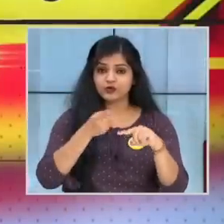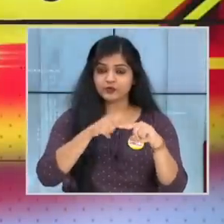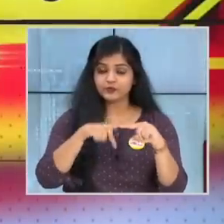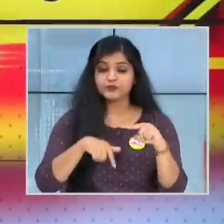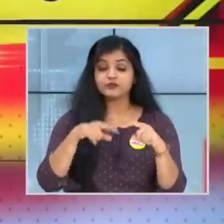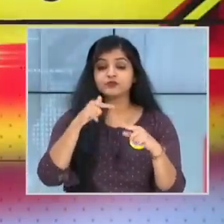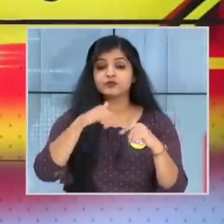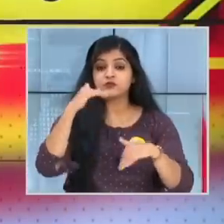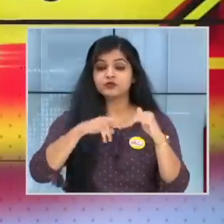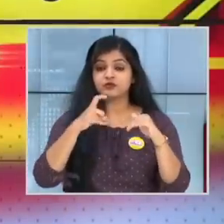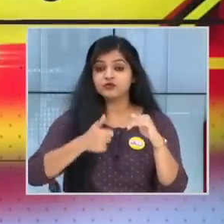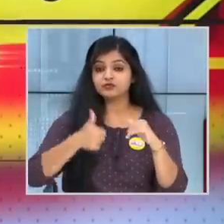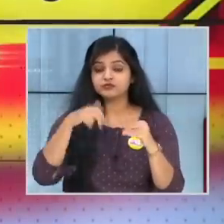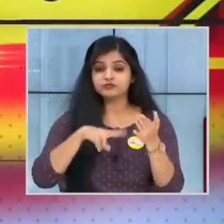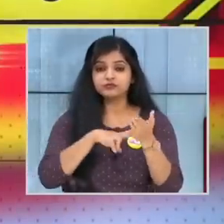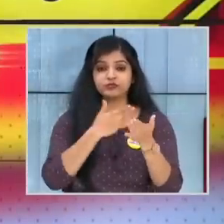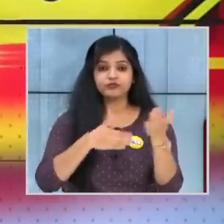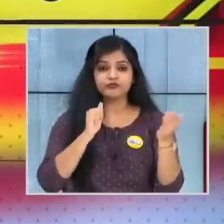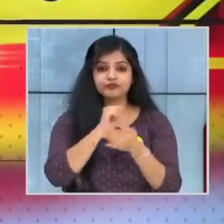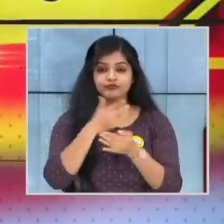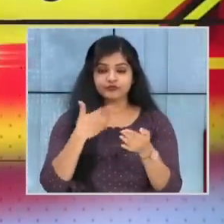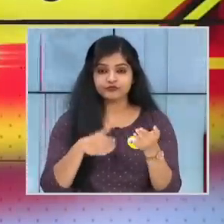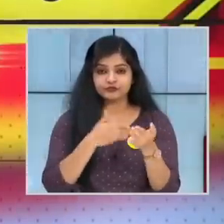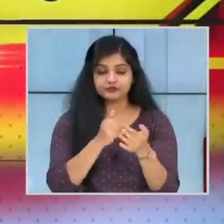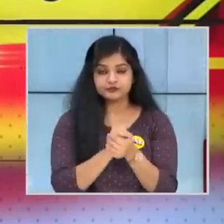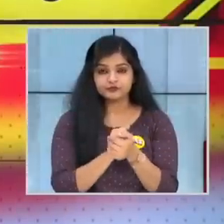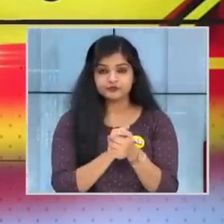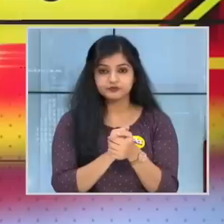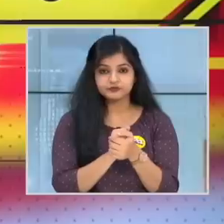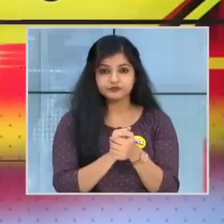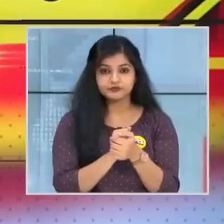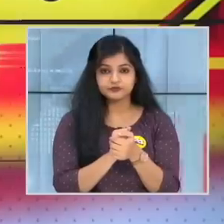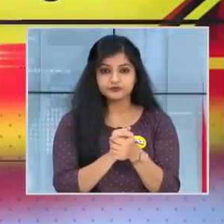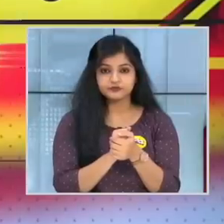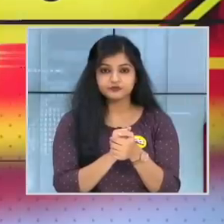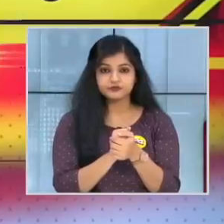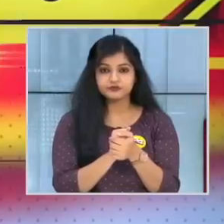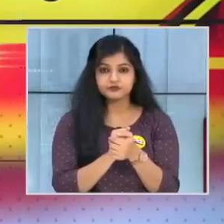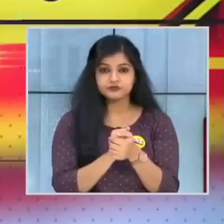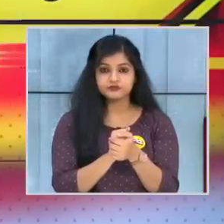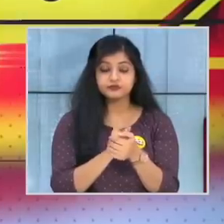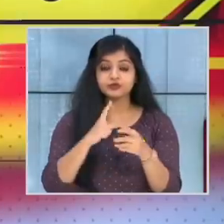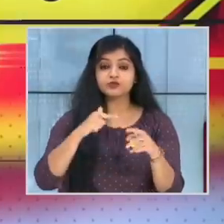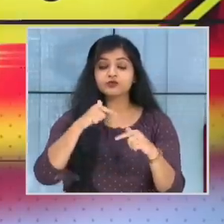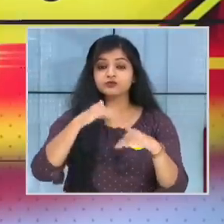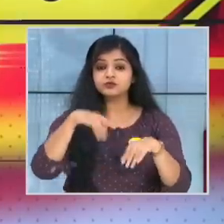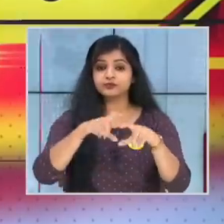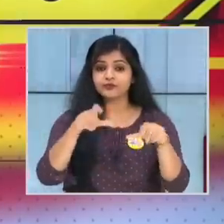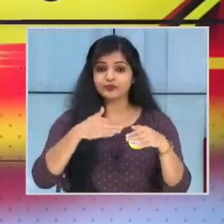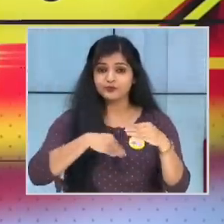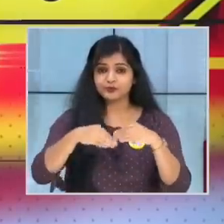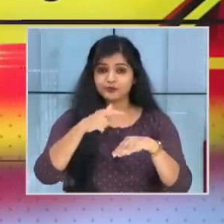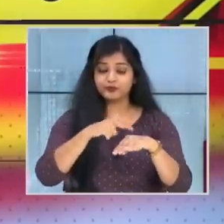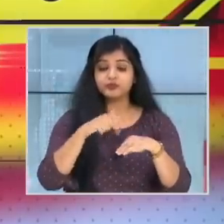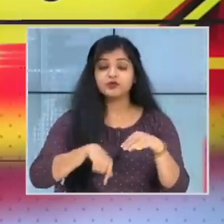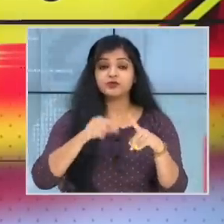ഇപ്പോൾ തെരഞ്ഞെടുപ്പ് കമ്മീഷൻ നോട്ടീസ് അയച്ചിരിക്കുന്നത്. വിവരങ്ങളാണ് ബൽറാം നെടുങ്ങാടി നൽകിയത്. ലോക്സഭാ തെരഞ്ഞെടുപ്പ് അടുത്തിരിക്കെ